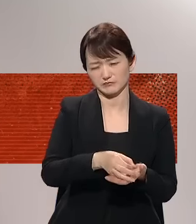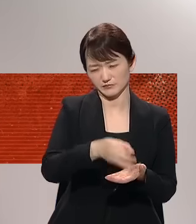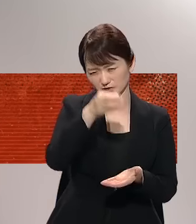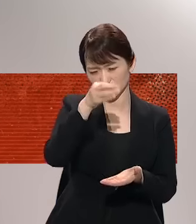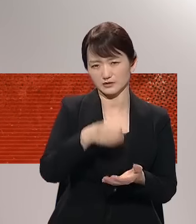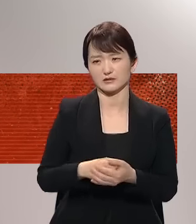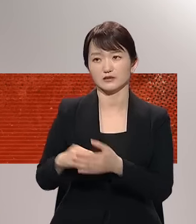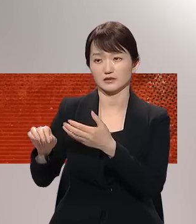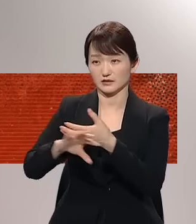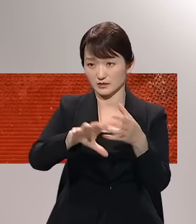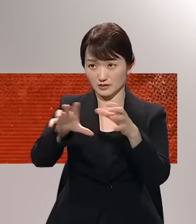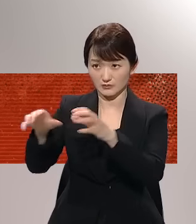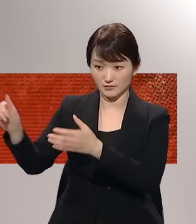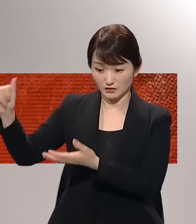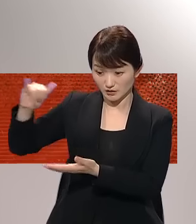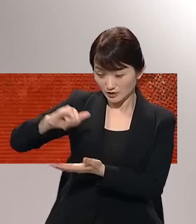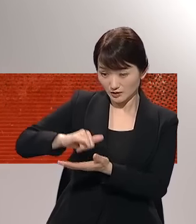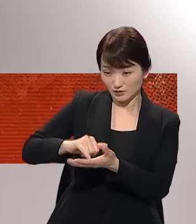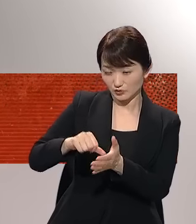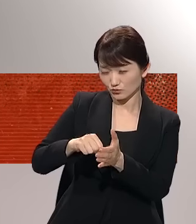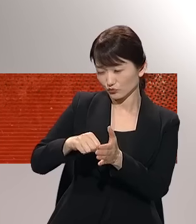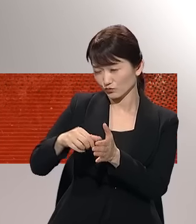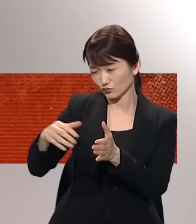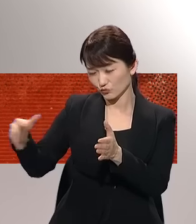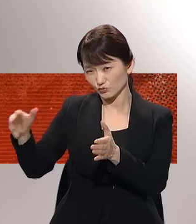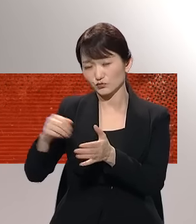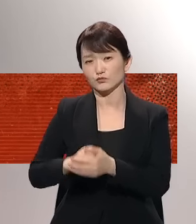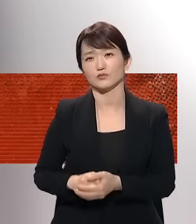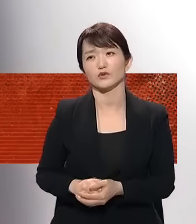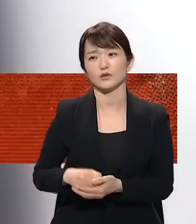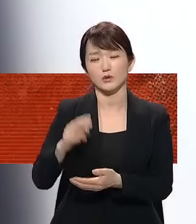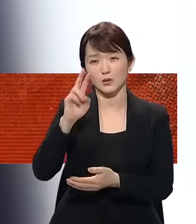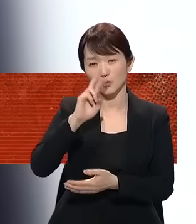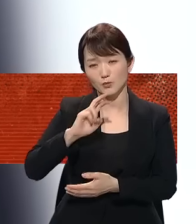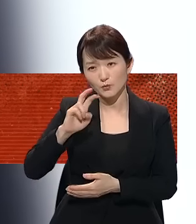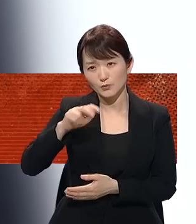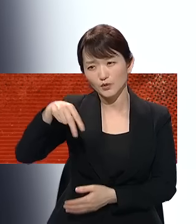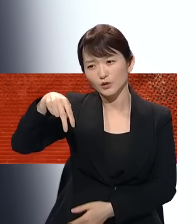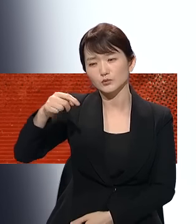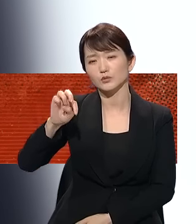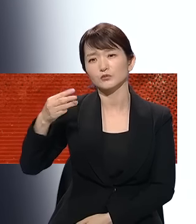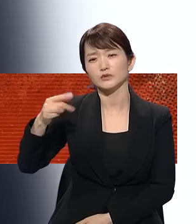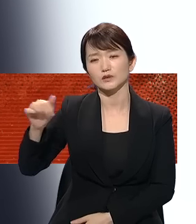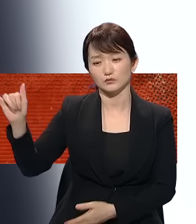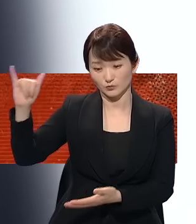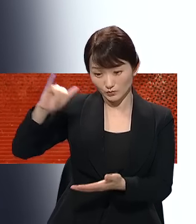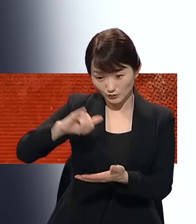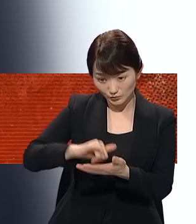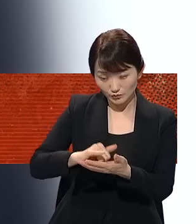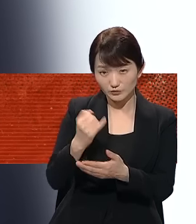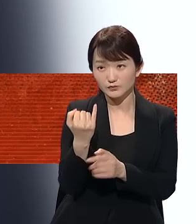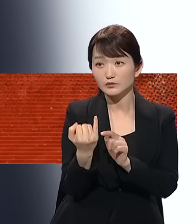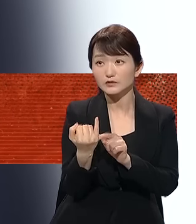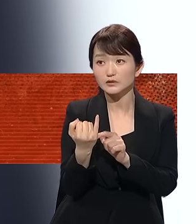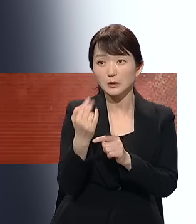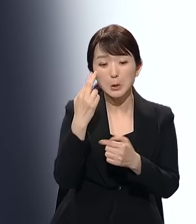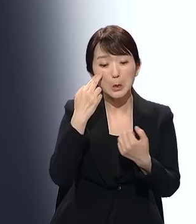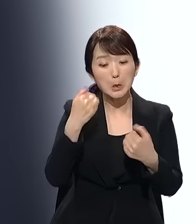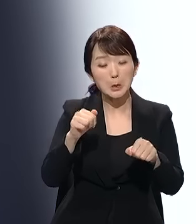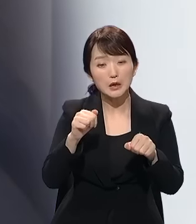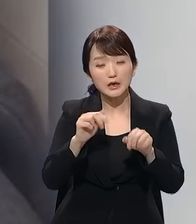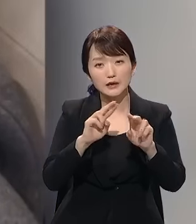또 해외에서 유명 뭐 클래식 공연부터 또 유명 소프라노들까지 다 오는 상황에서 만약에 공연이 펑크가